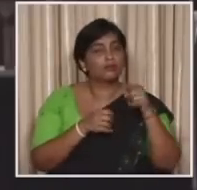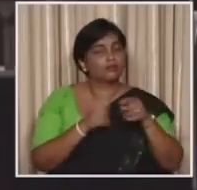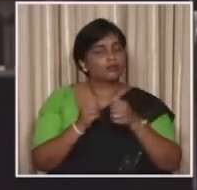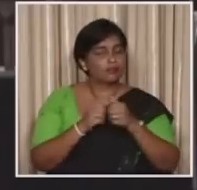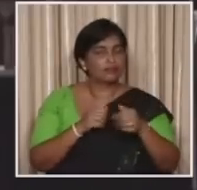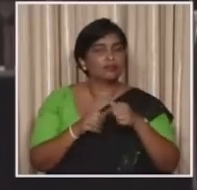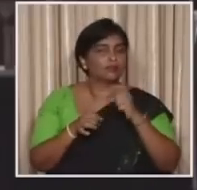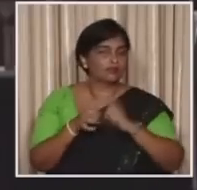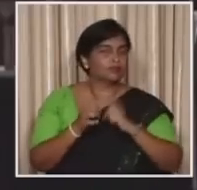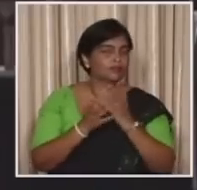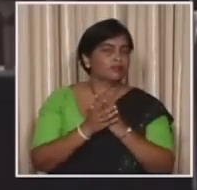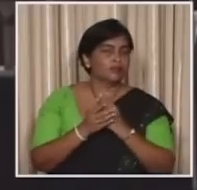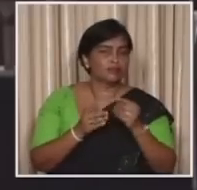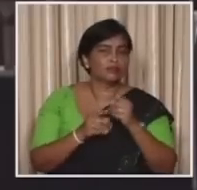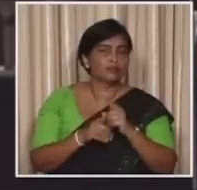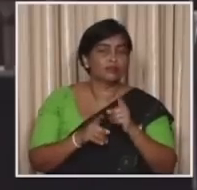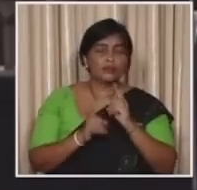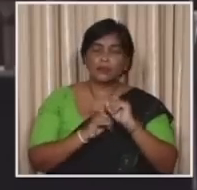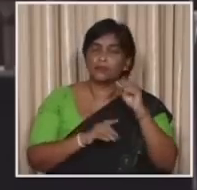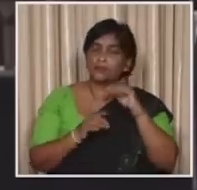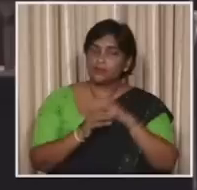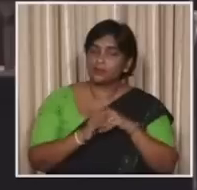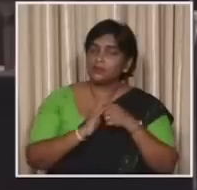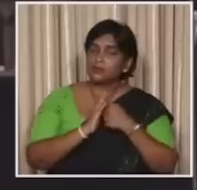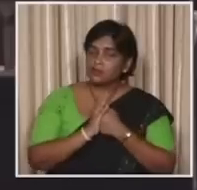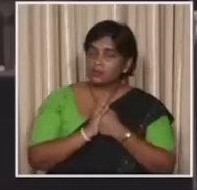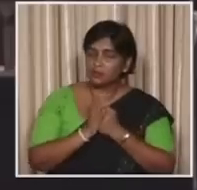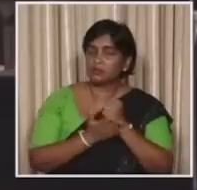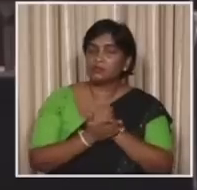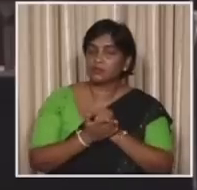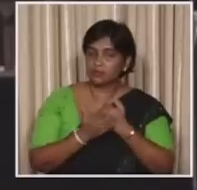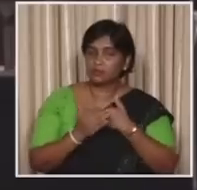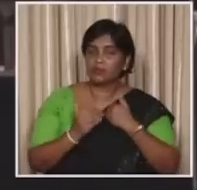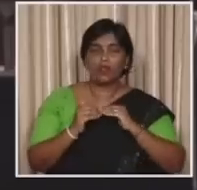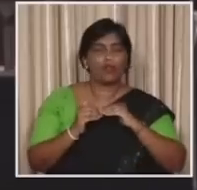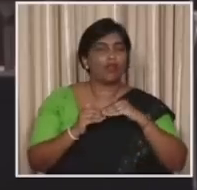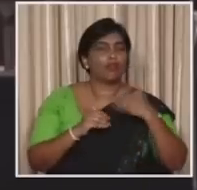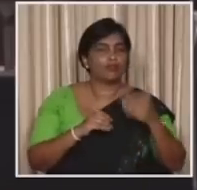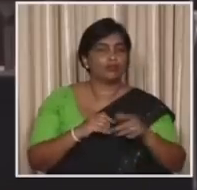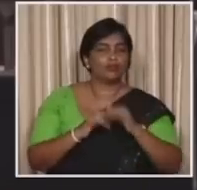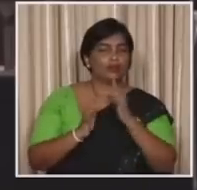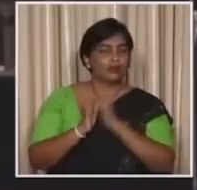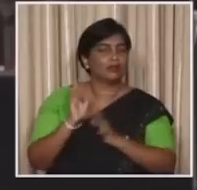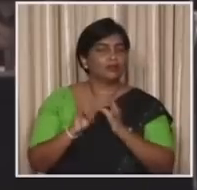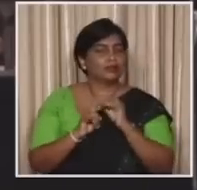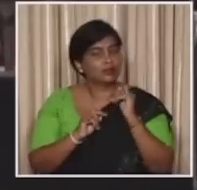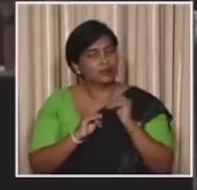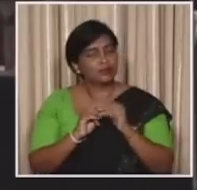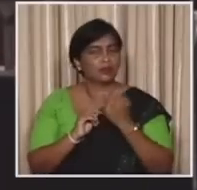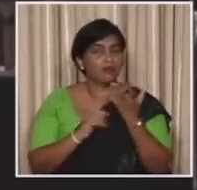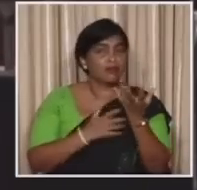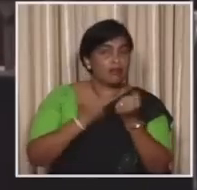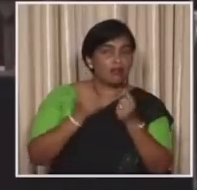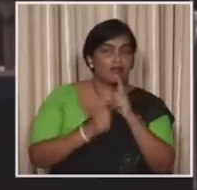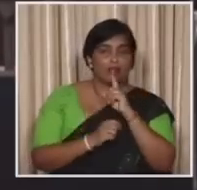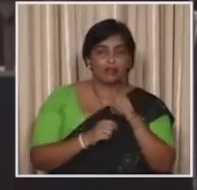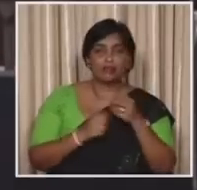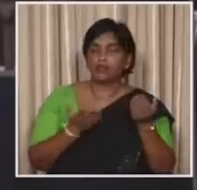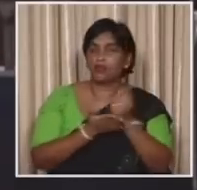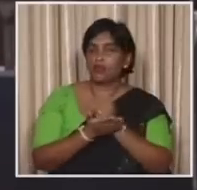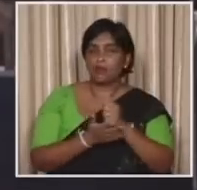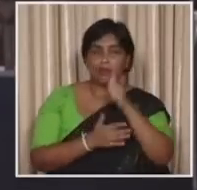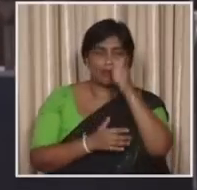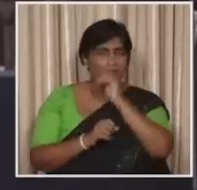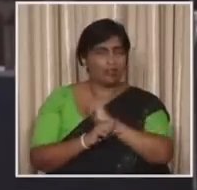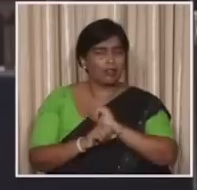හරහා මේ ප්‍රශ්නේ විසඳන්න එකම පාර්ලිමේන්තුවේ ගෞරවය අපි සමහර වෙලාවට එළියේ ඉඳන් අර මන්ත්‍රීවරු යම් යම් දේවල් ගන්නවා කියලා කිව්වම මේ හොරකම්